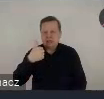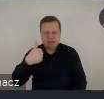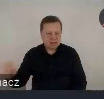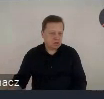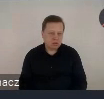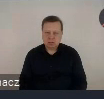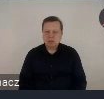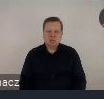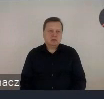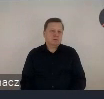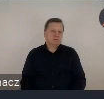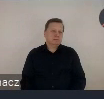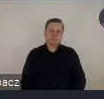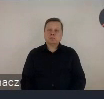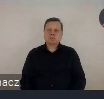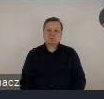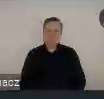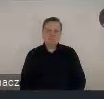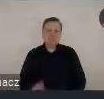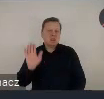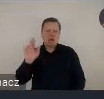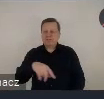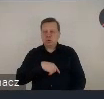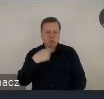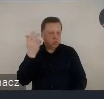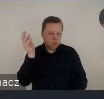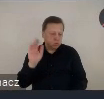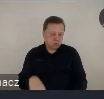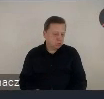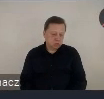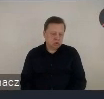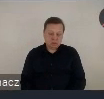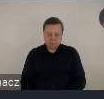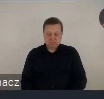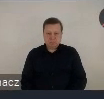czasami nawet i dłużej, czasami nawet to mogą być